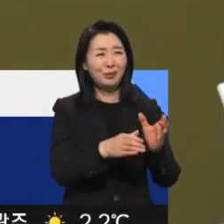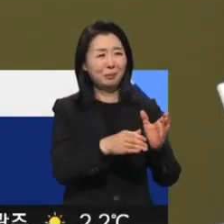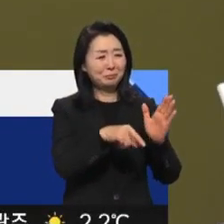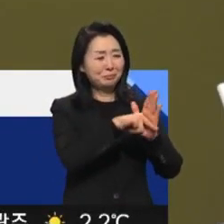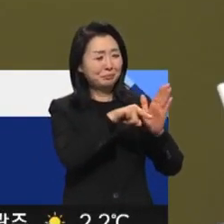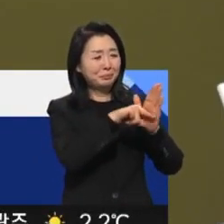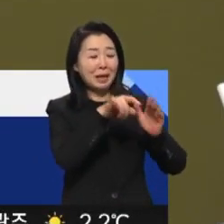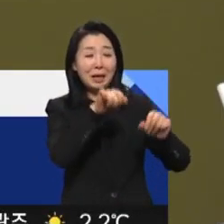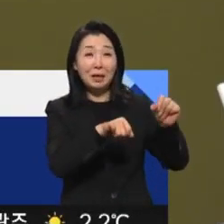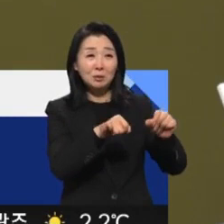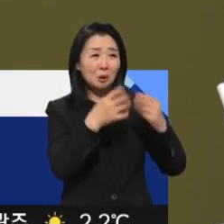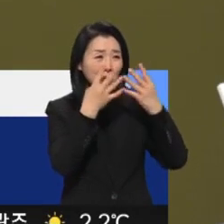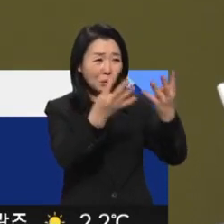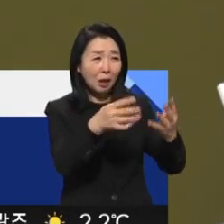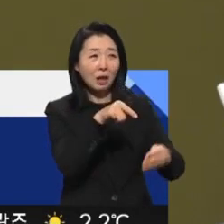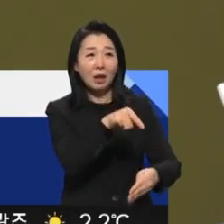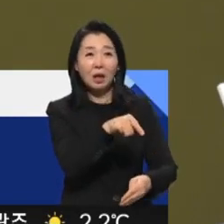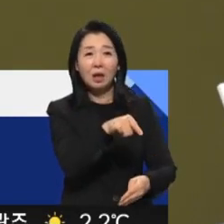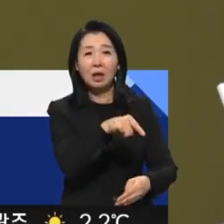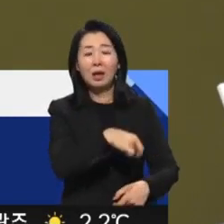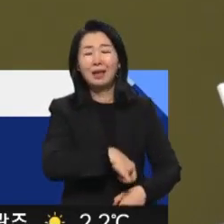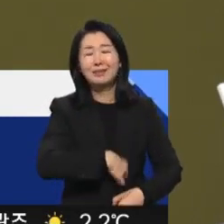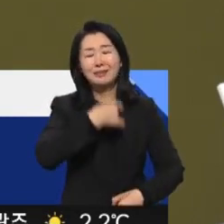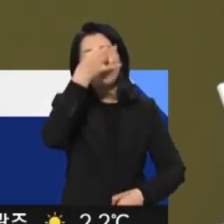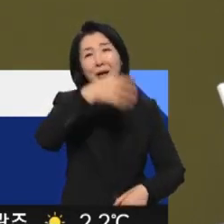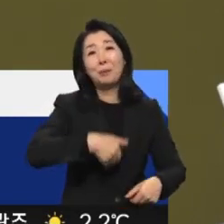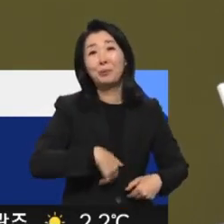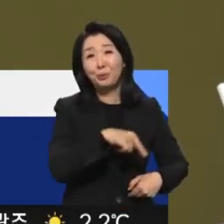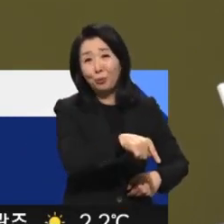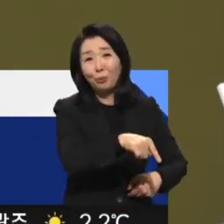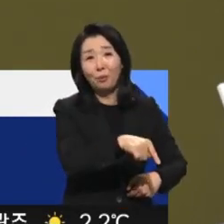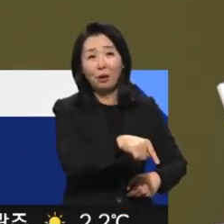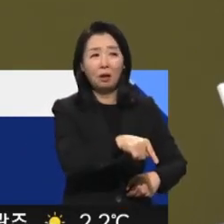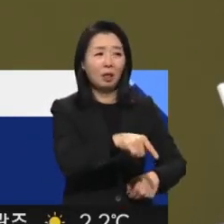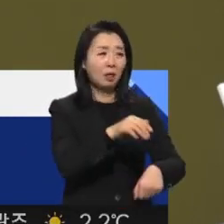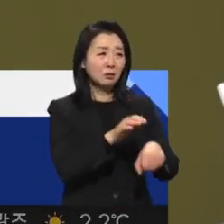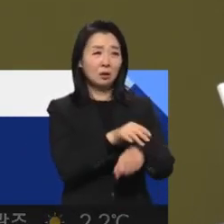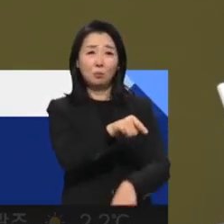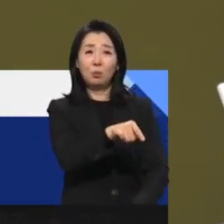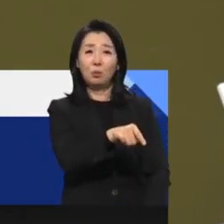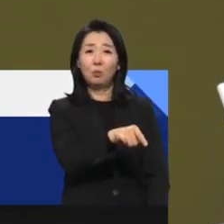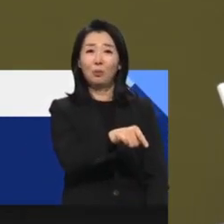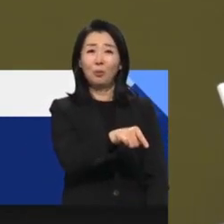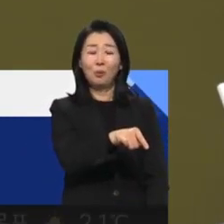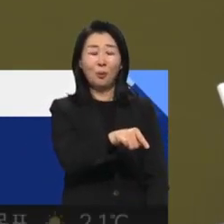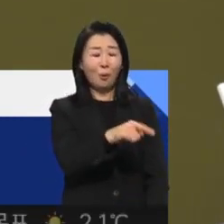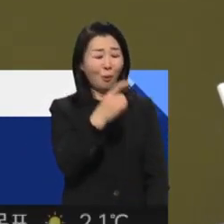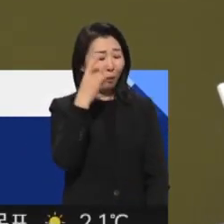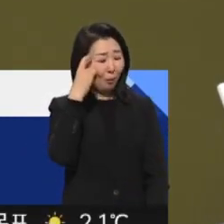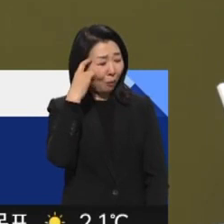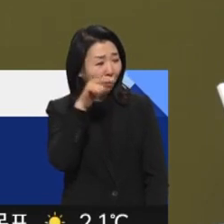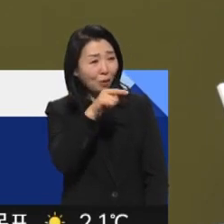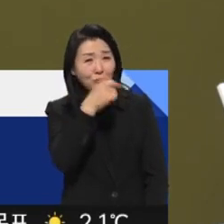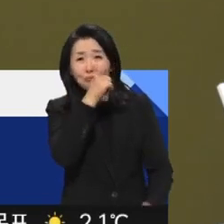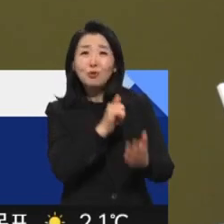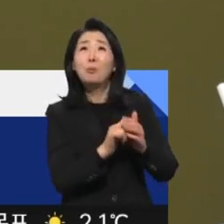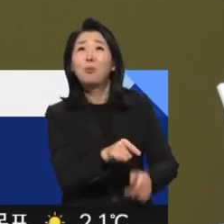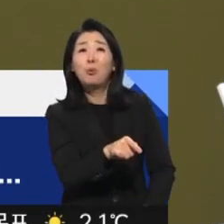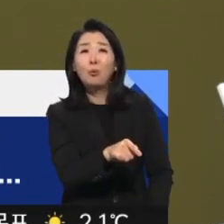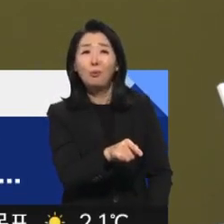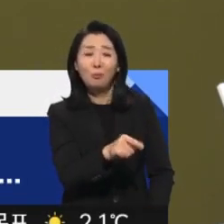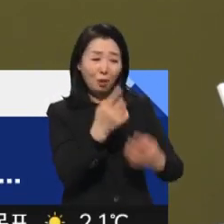대해서 출소하면서라도 진정성 있는 사과를 했어야죠. 대단히 잘못됐고, 무슨 사상법이 아니지 않습니까?